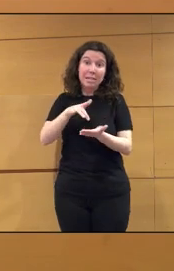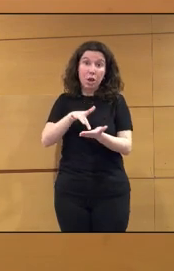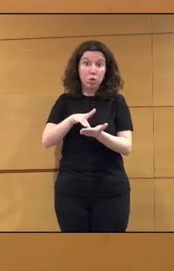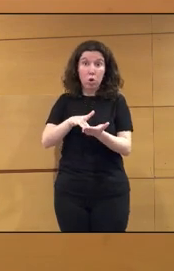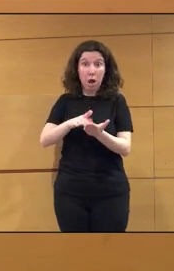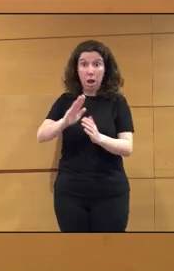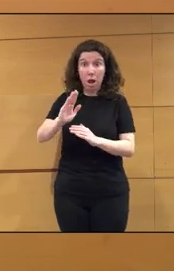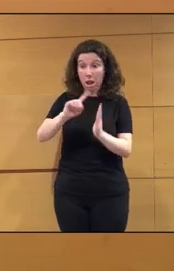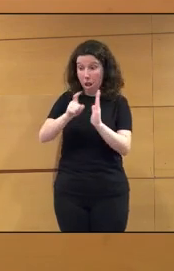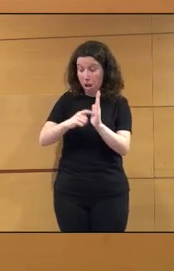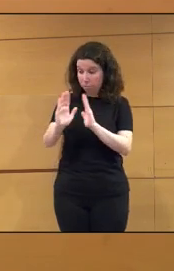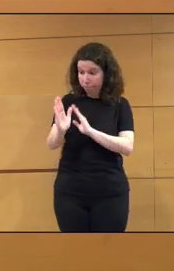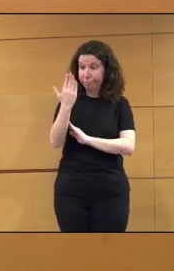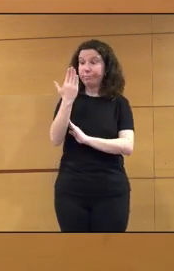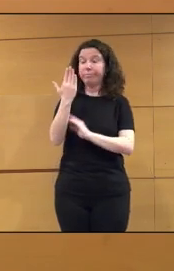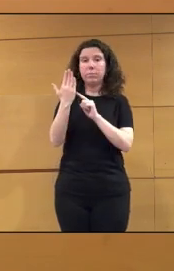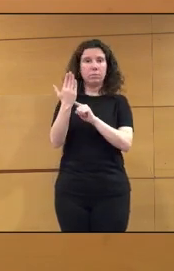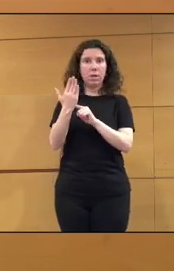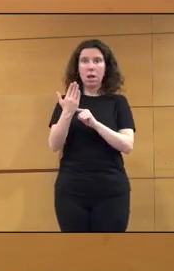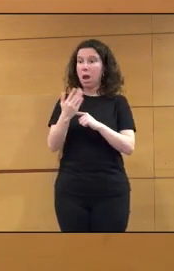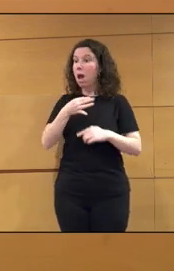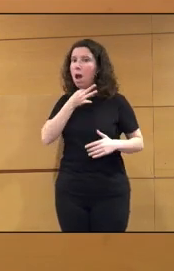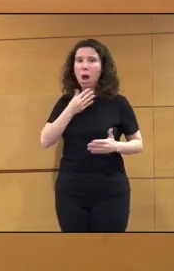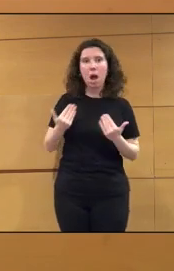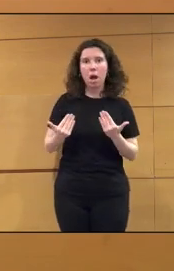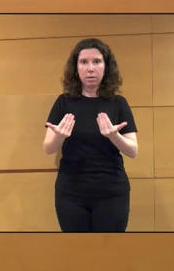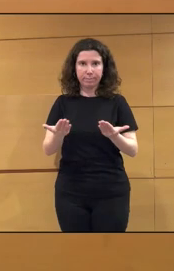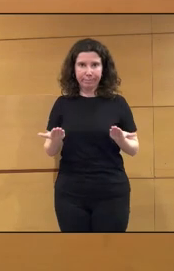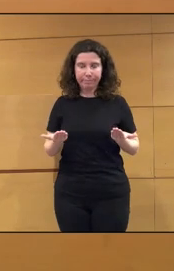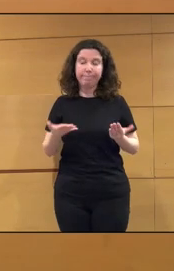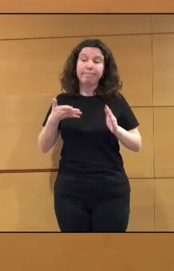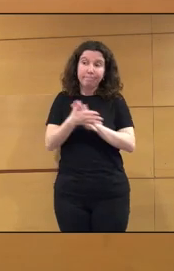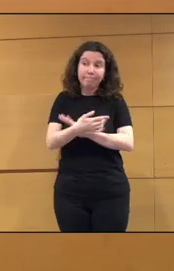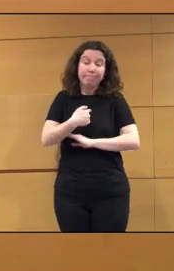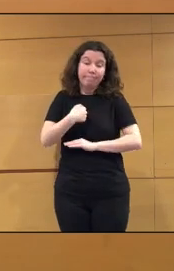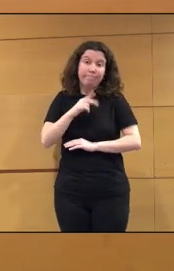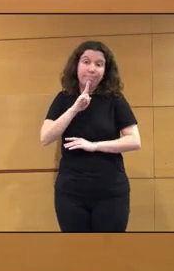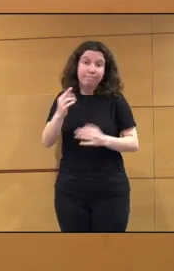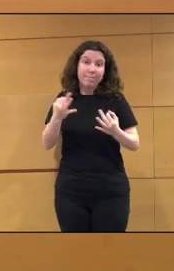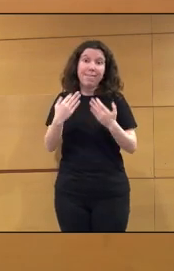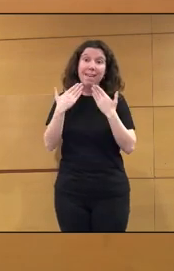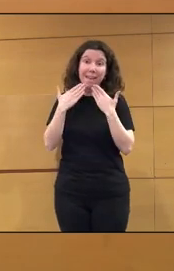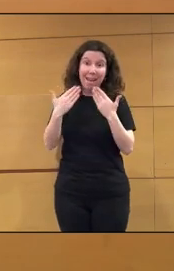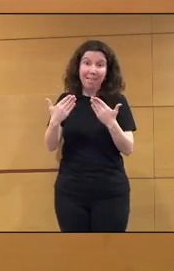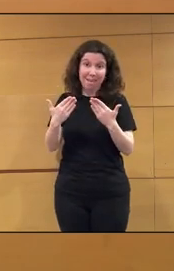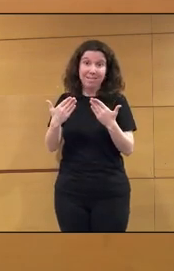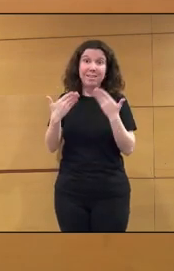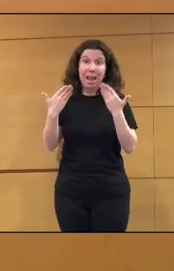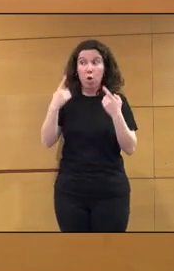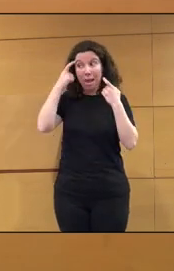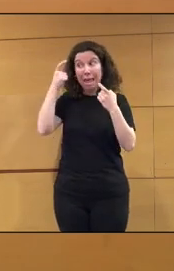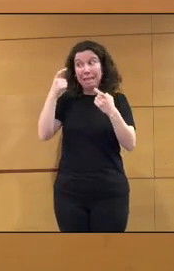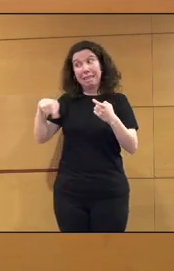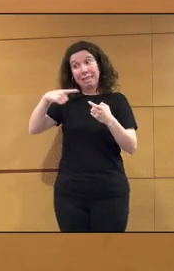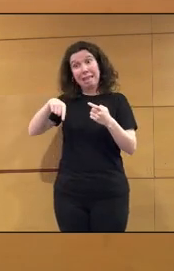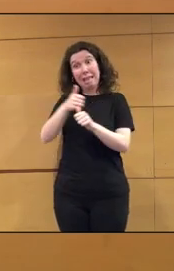no nos ponemos las pilas. Y por eso, a mí me gustaría agradeceros que os estéis intentando avanzar a